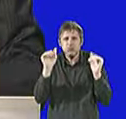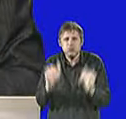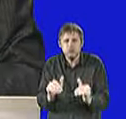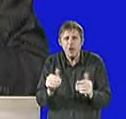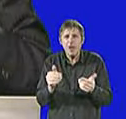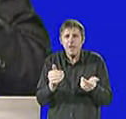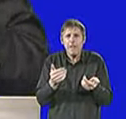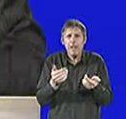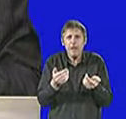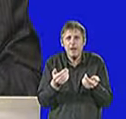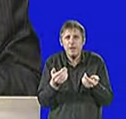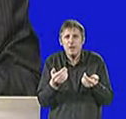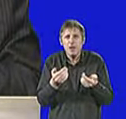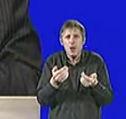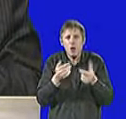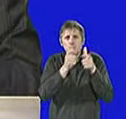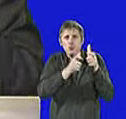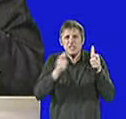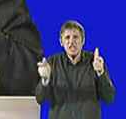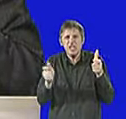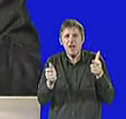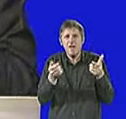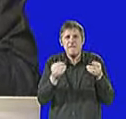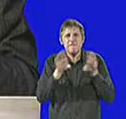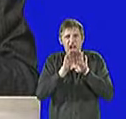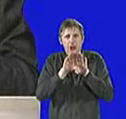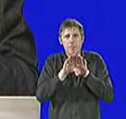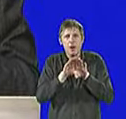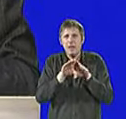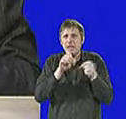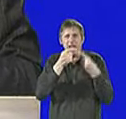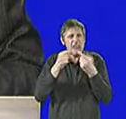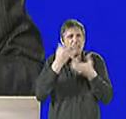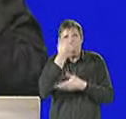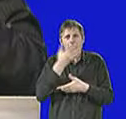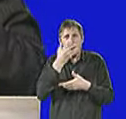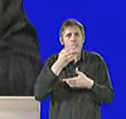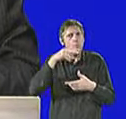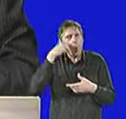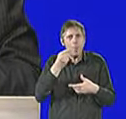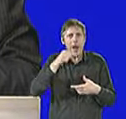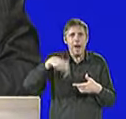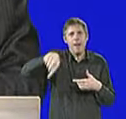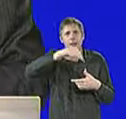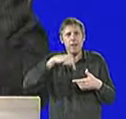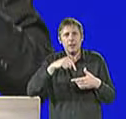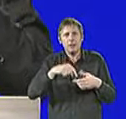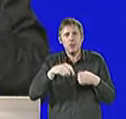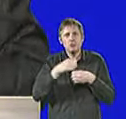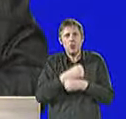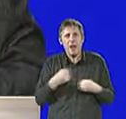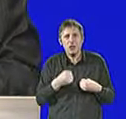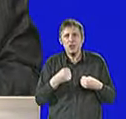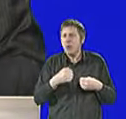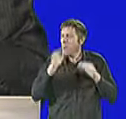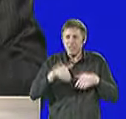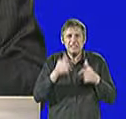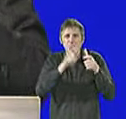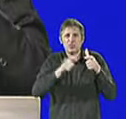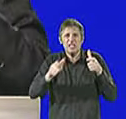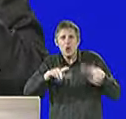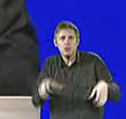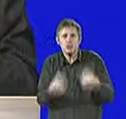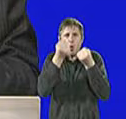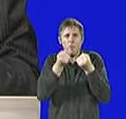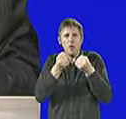qui ferme, c'est un drame, d'abord un drame humain, eh bien j'essaierai toujours. Parce que peu m'importe le